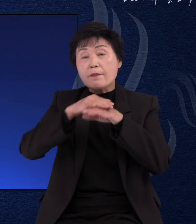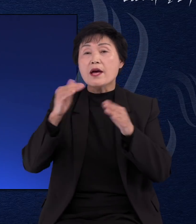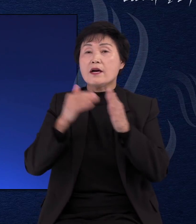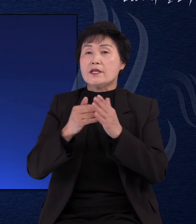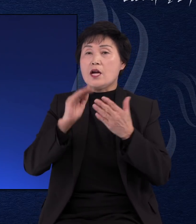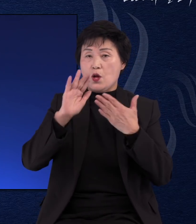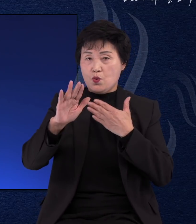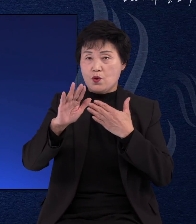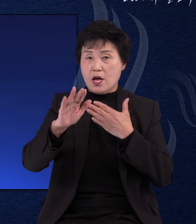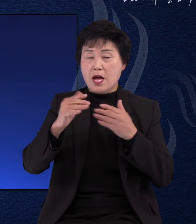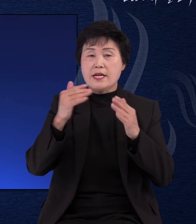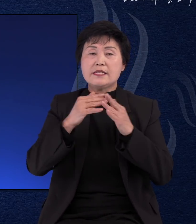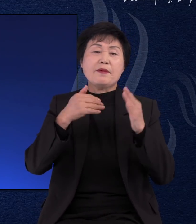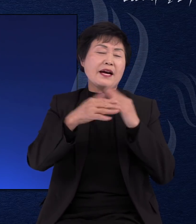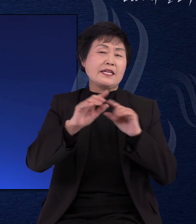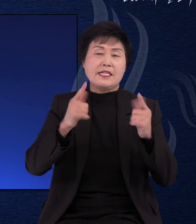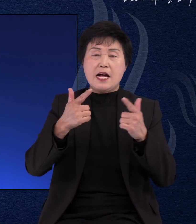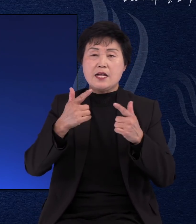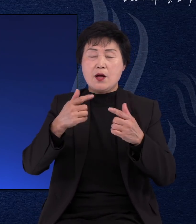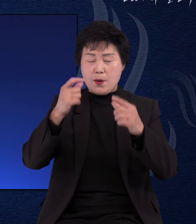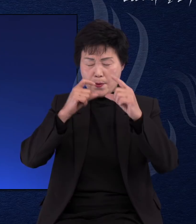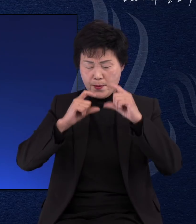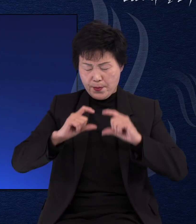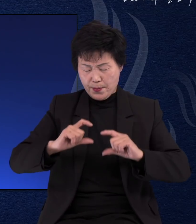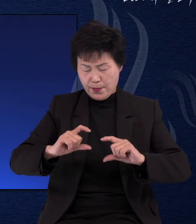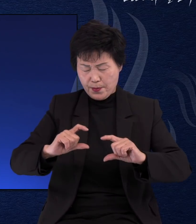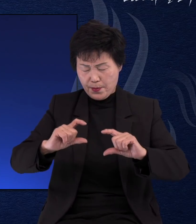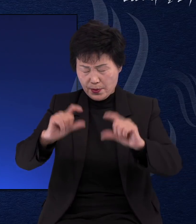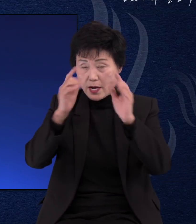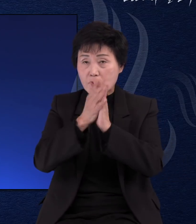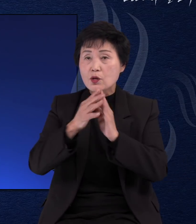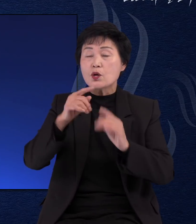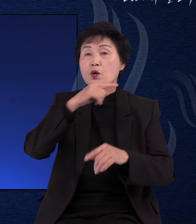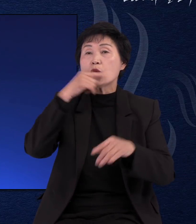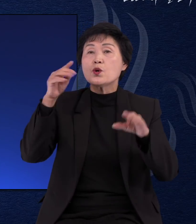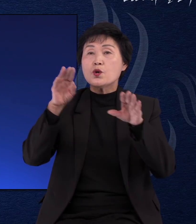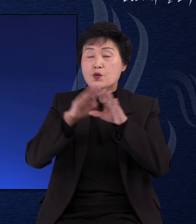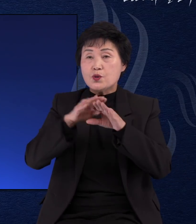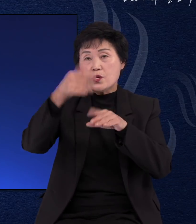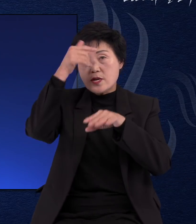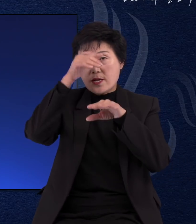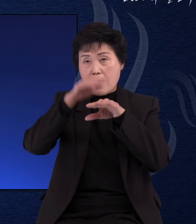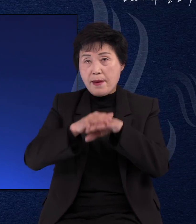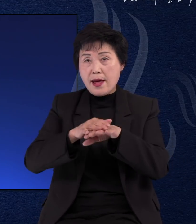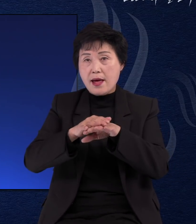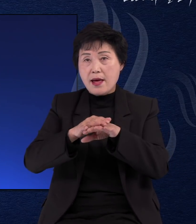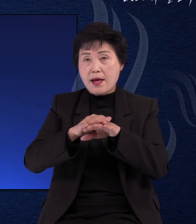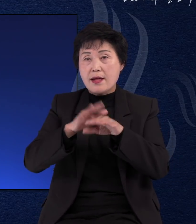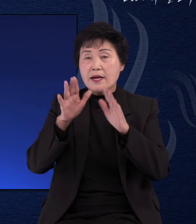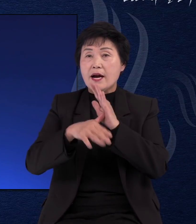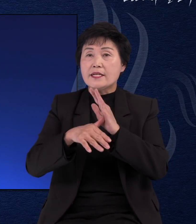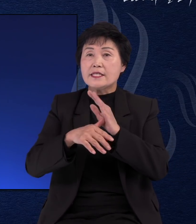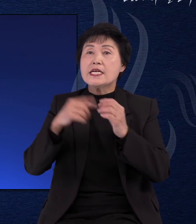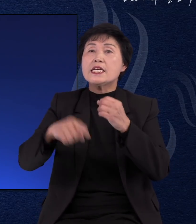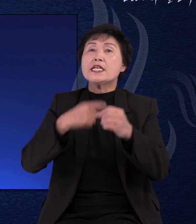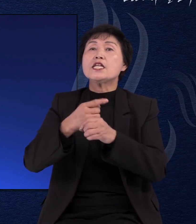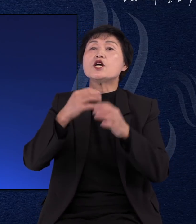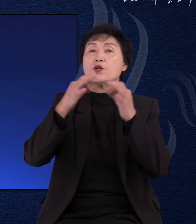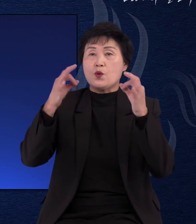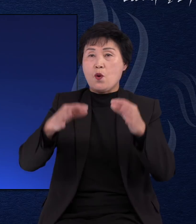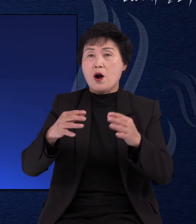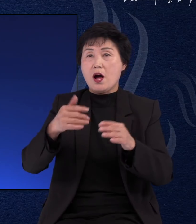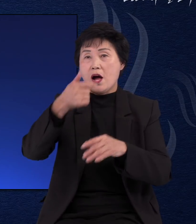철야 기도를 해서 주일날 아침 새벽 기도 때까지 1년 동안 철야를 합니다. 중학교 2학년 때 철야를 했으니